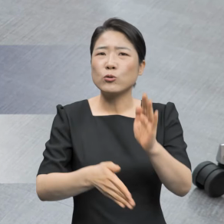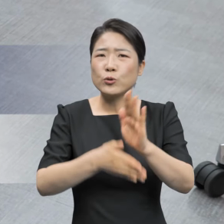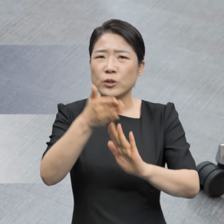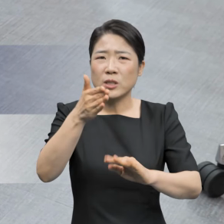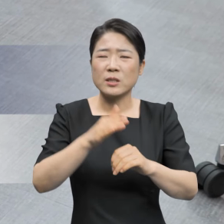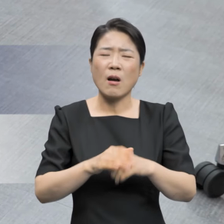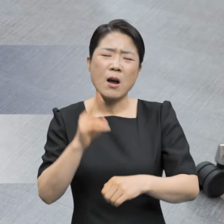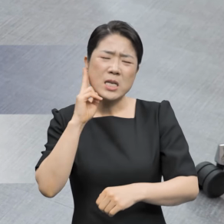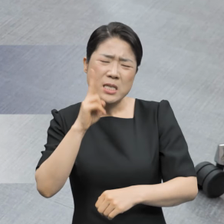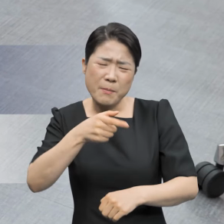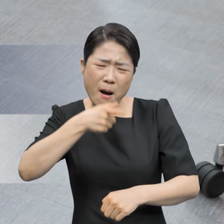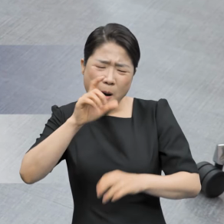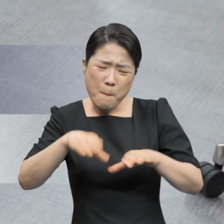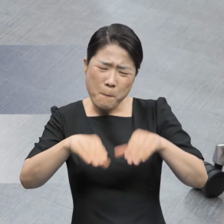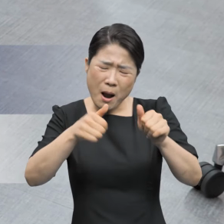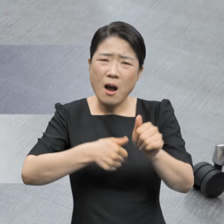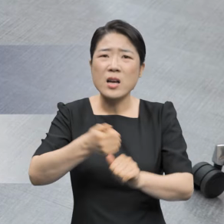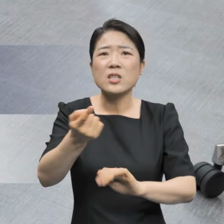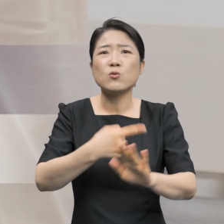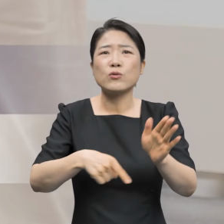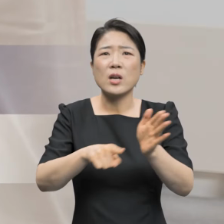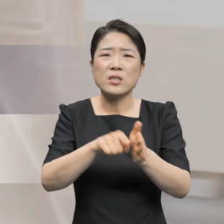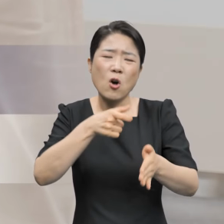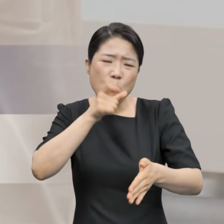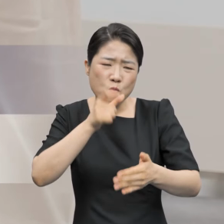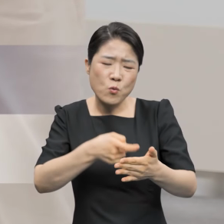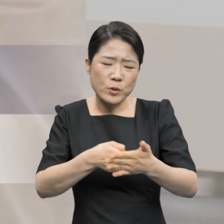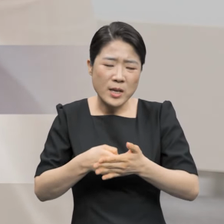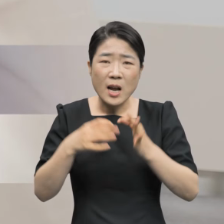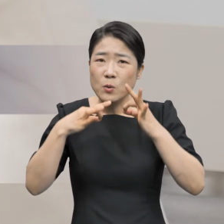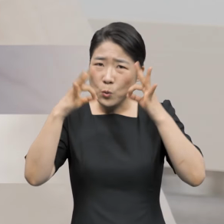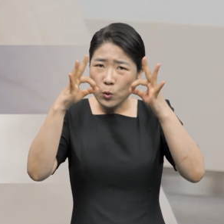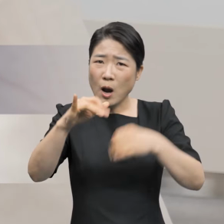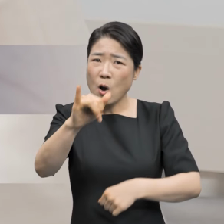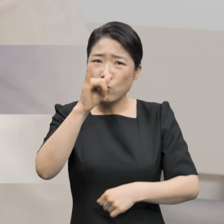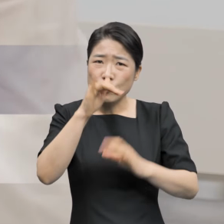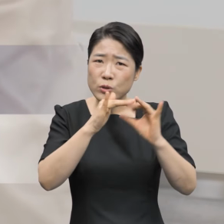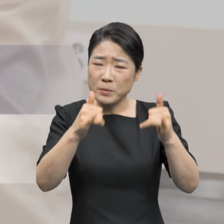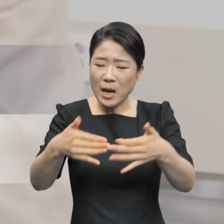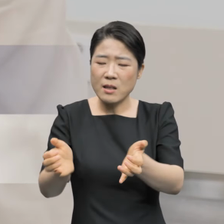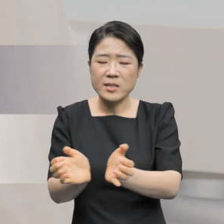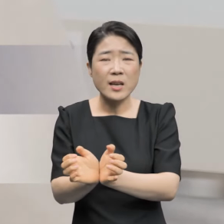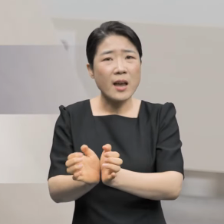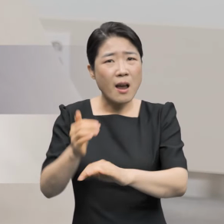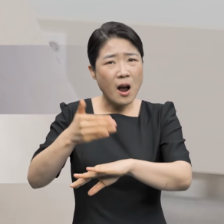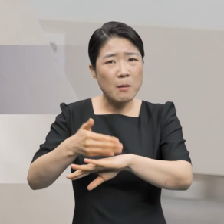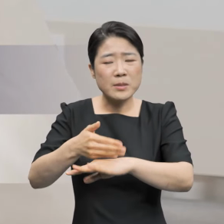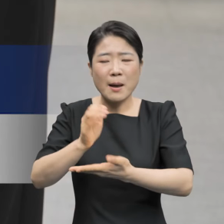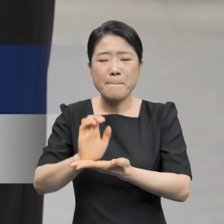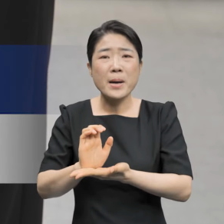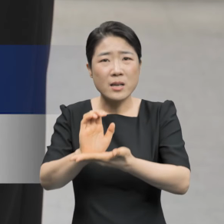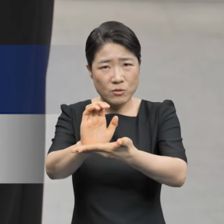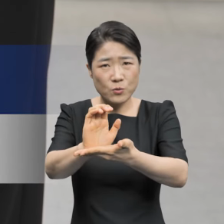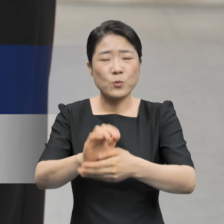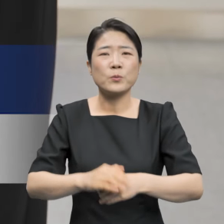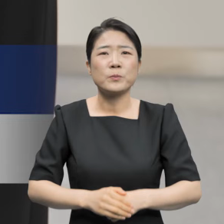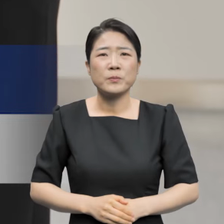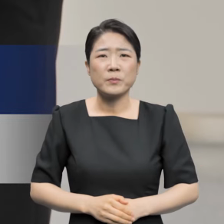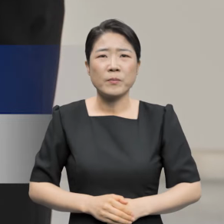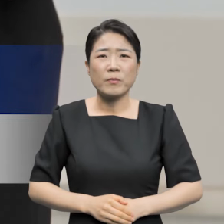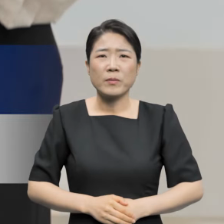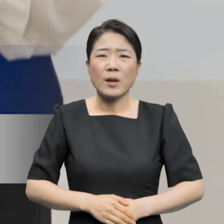광주시는 최근 극심한 가뭄 극복을 위해 물절약 실천에 앞장선 우수 시민과 단체에게 감사패를